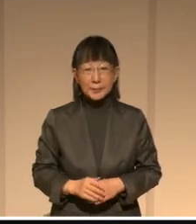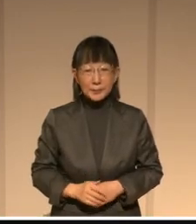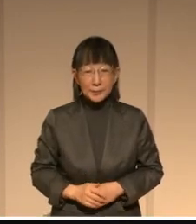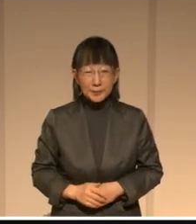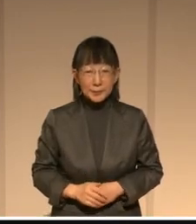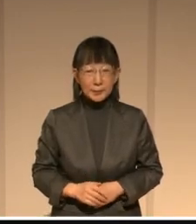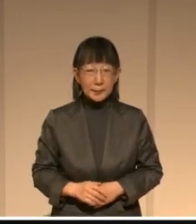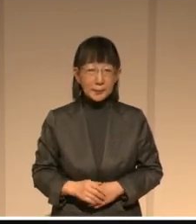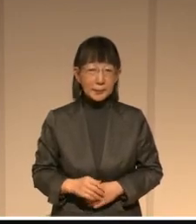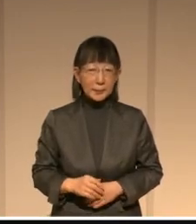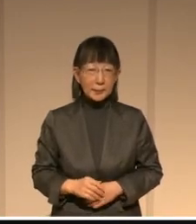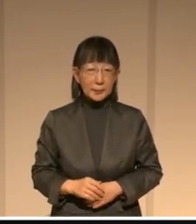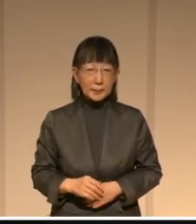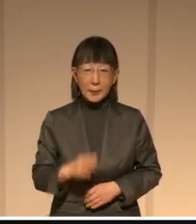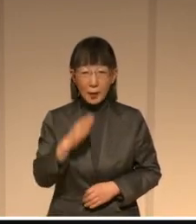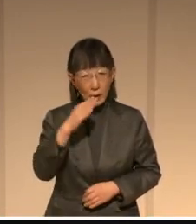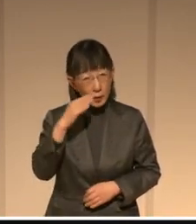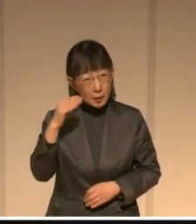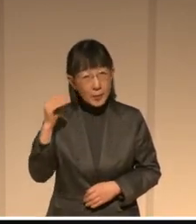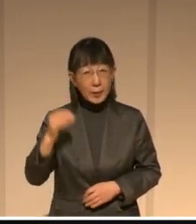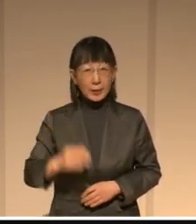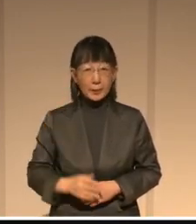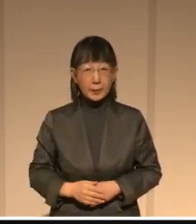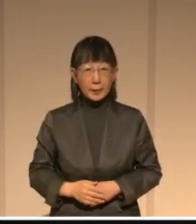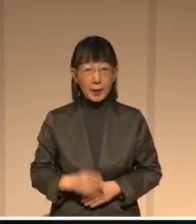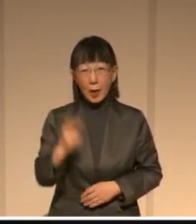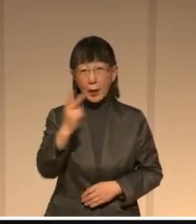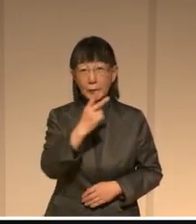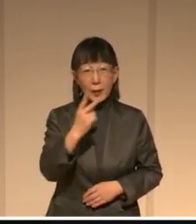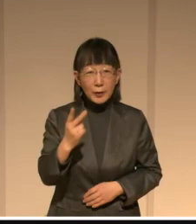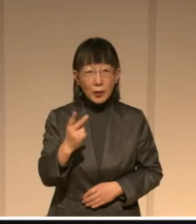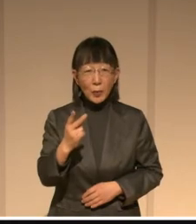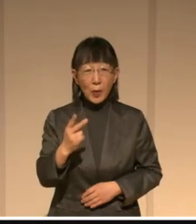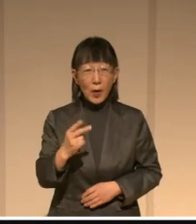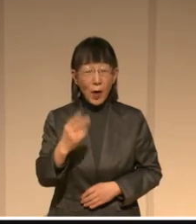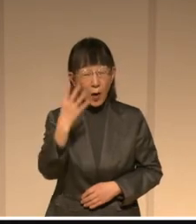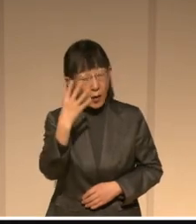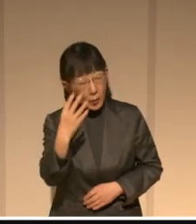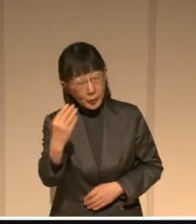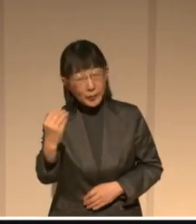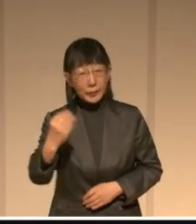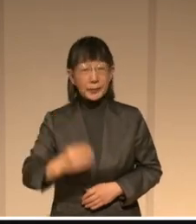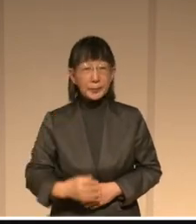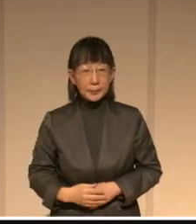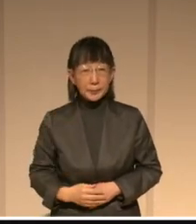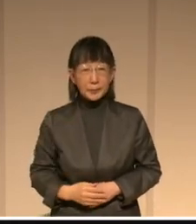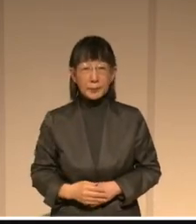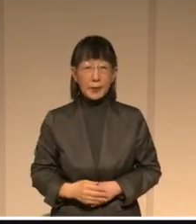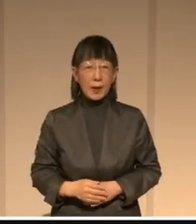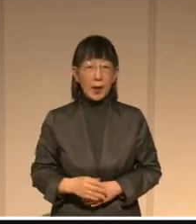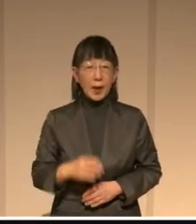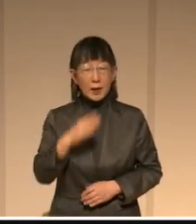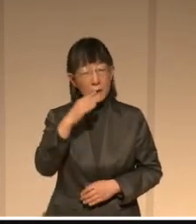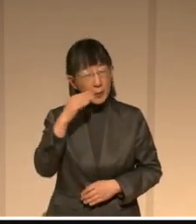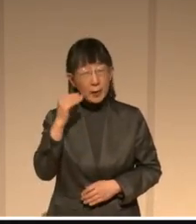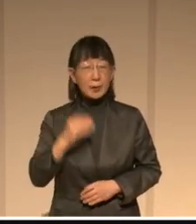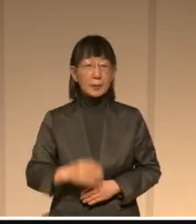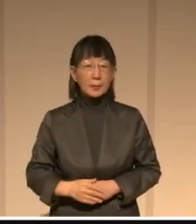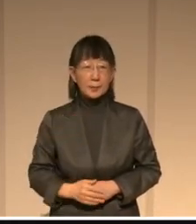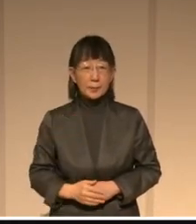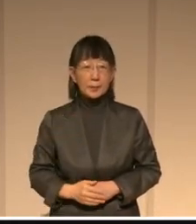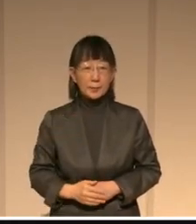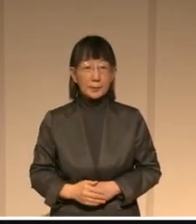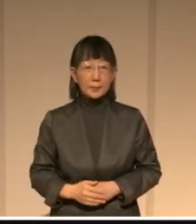く素敵で夏の二人ともすごく引き込まれるガンスで素晴らしかったりその音楽と体もすごく